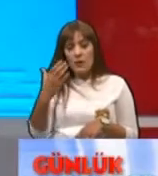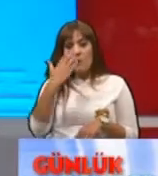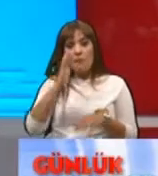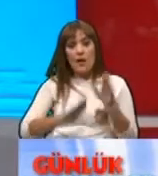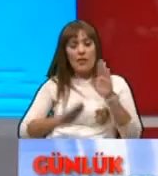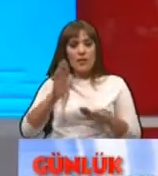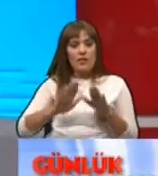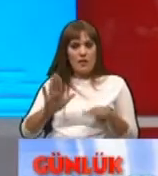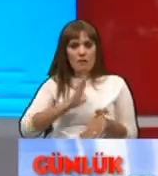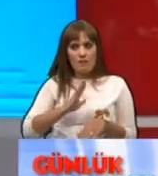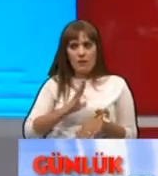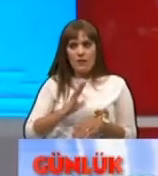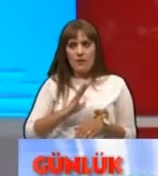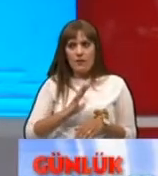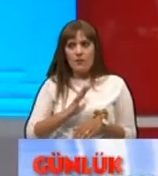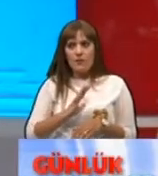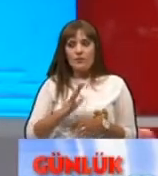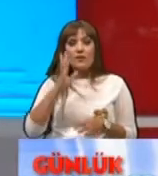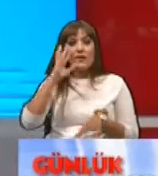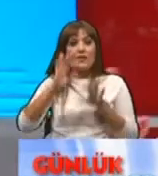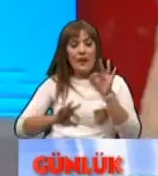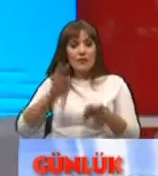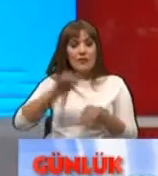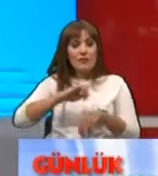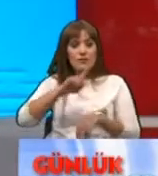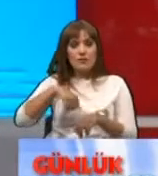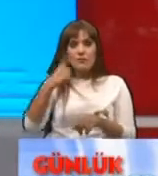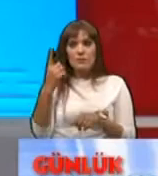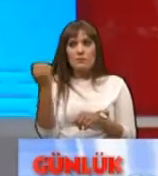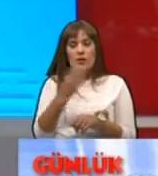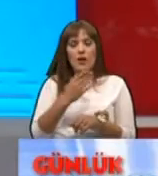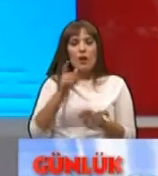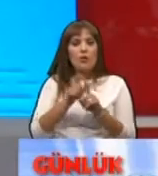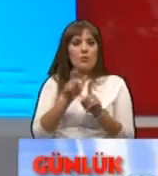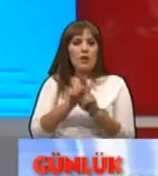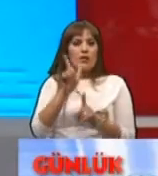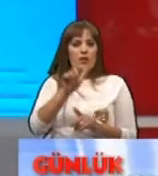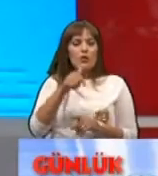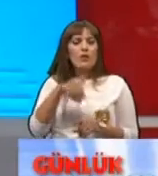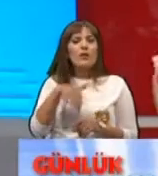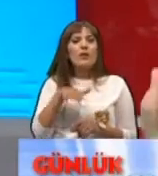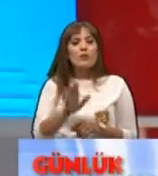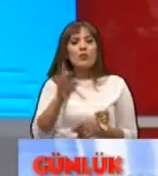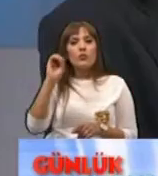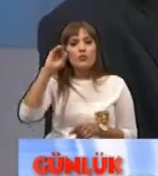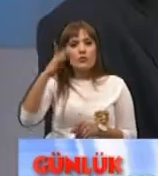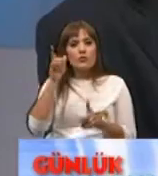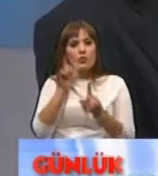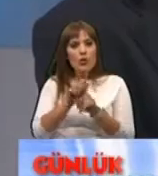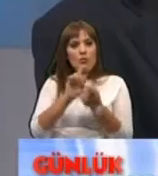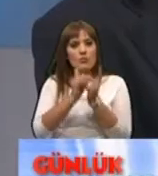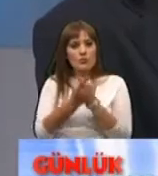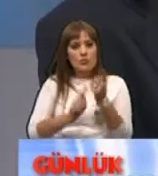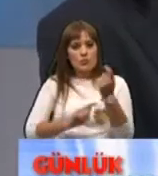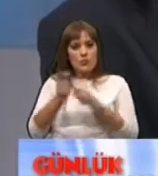Beklentiler var. Yani tedavi sürecinde bir kere korumak gerekiyor. Öyle kesinlikle değil mi? Güneşten koruyucular